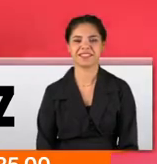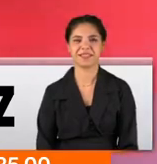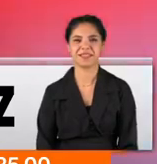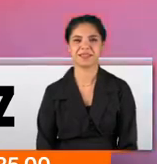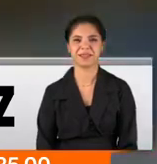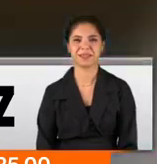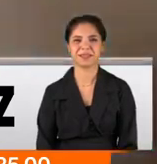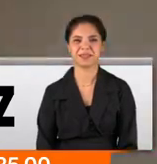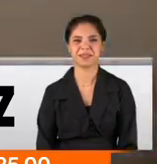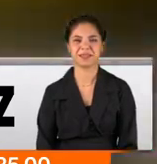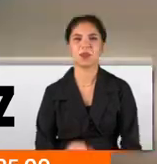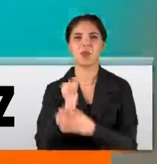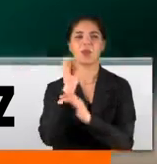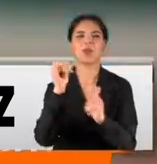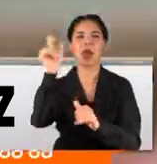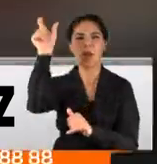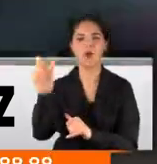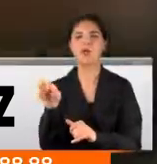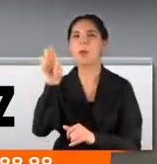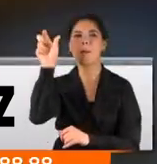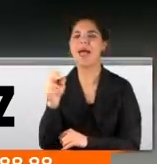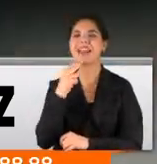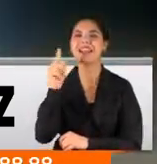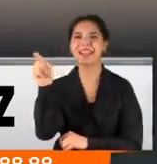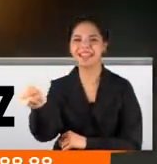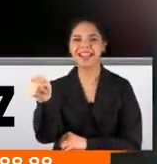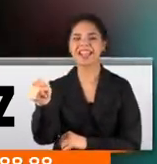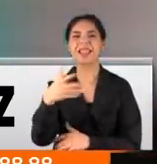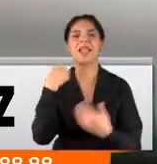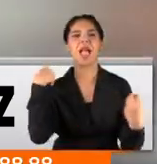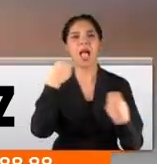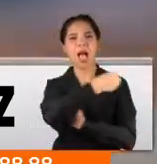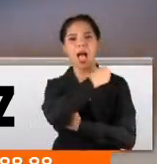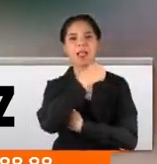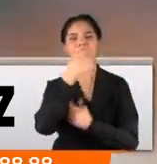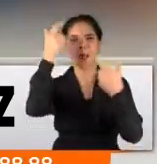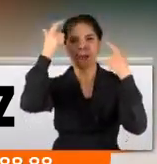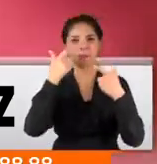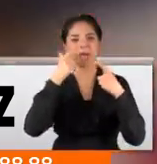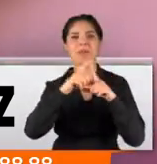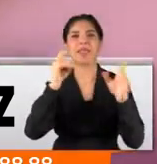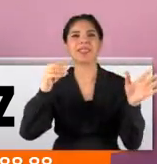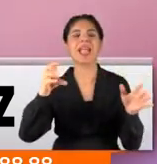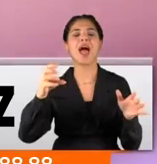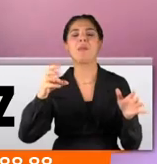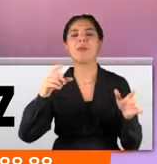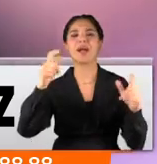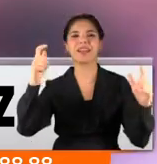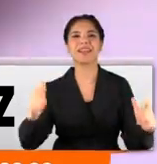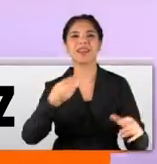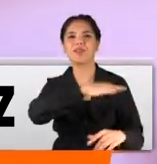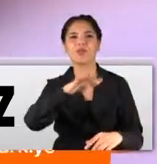sarılmak istiyorum. Usta oyuncu Ferhan Kutman'ın yolladığı atkı ve bereler Diyarbakır Silvan'daki çocuklara ulaştı. Ferhan